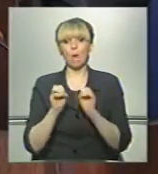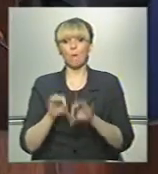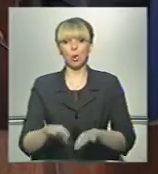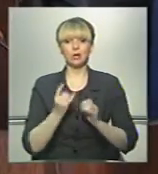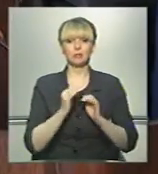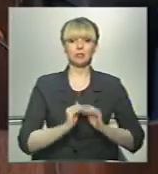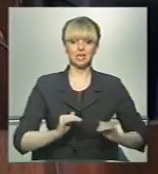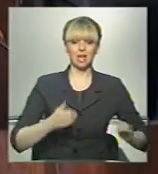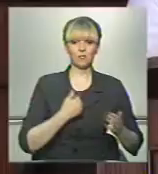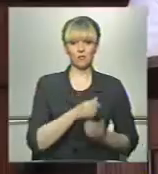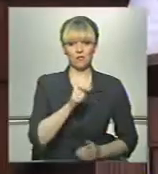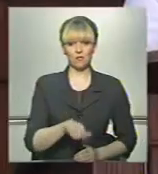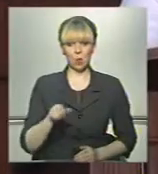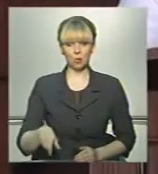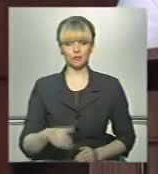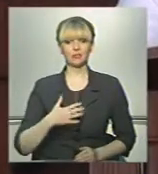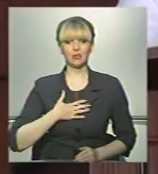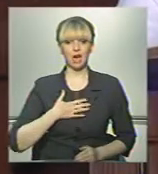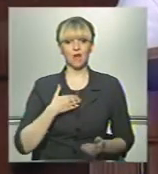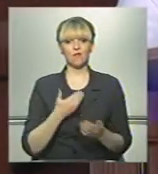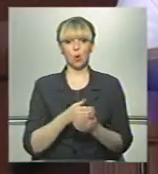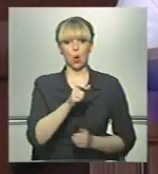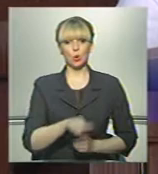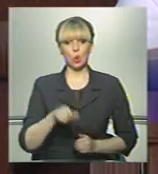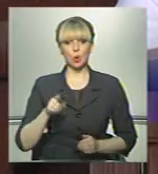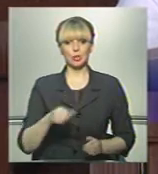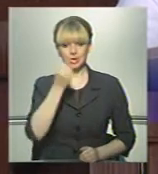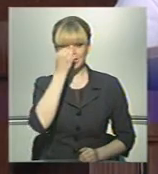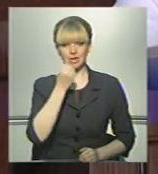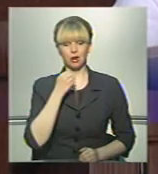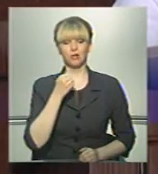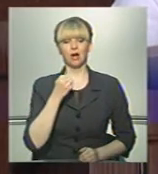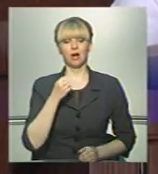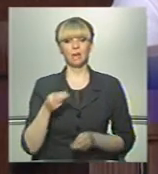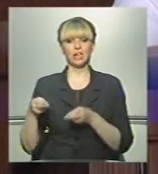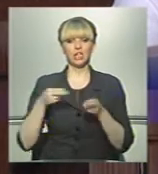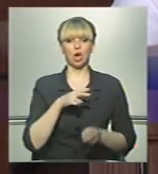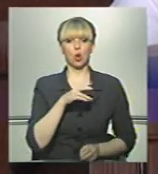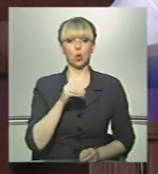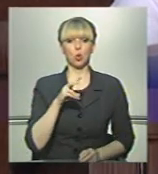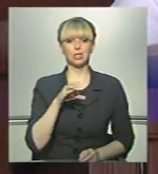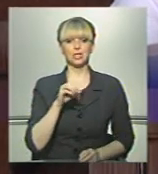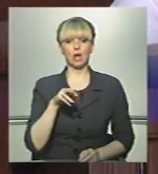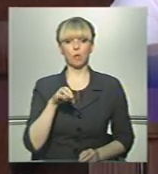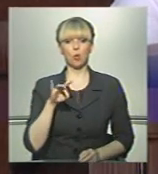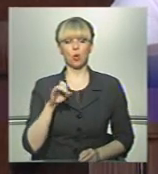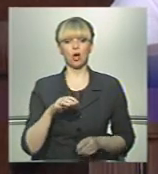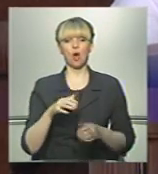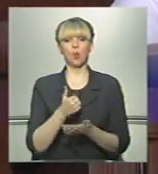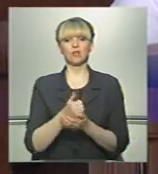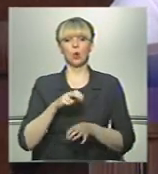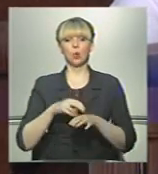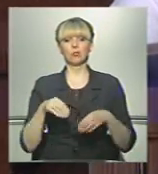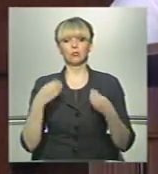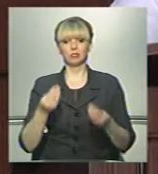дітей волонтерів. Нашим волонтерам, навіть які приїжджали з Люксембурга, головний лікар вручив рахунок